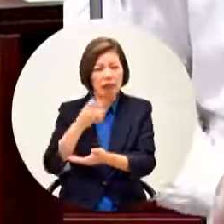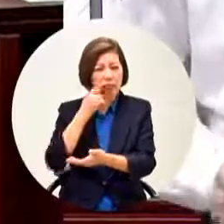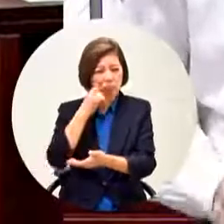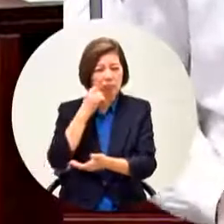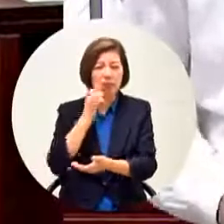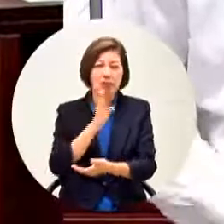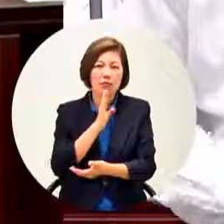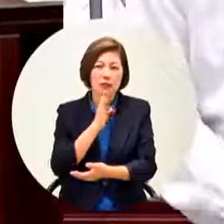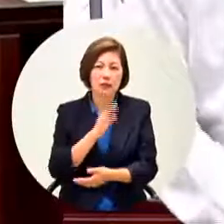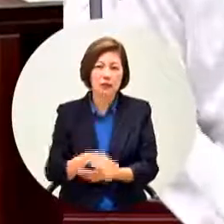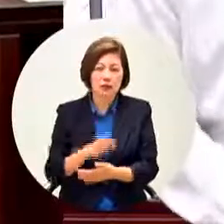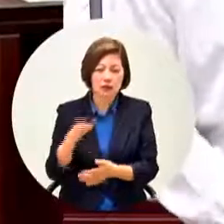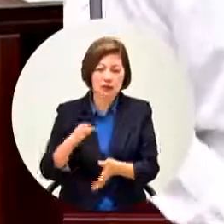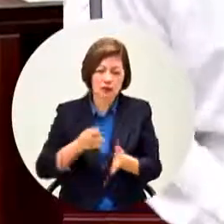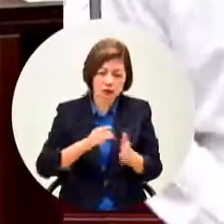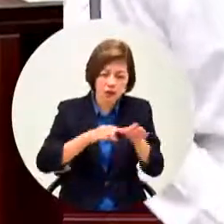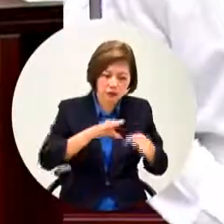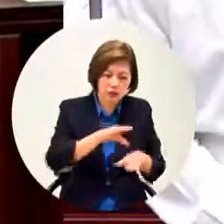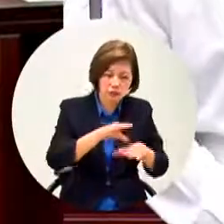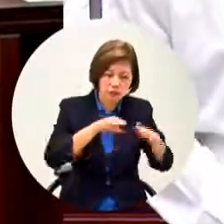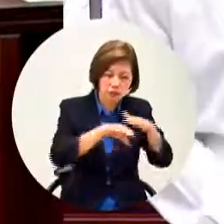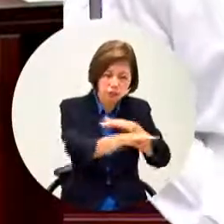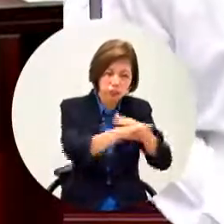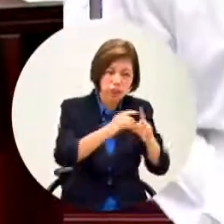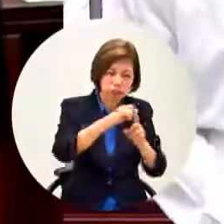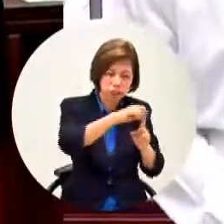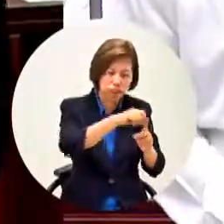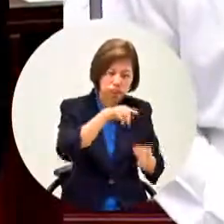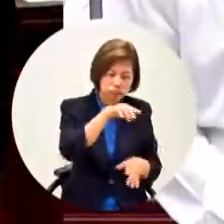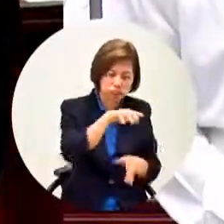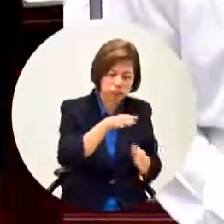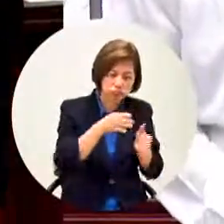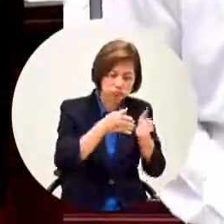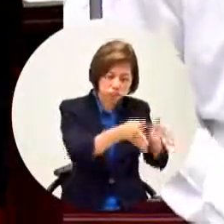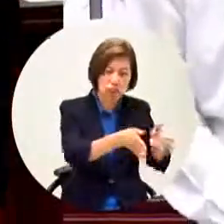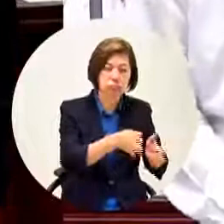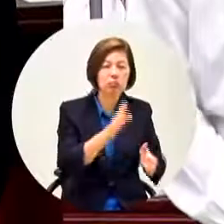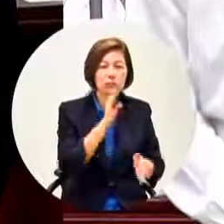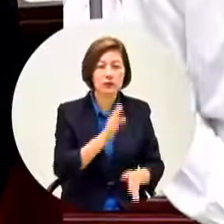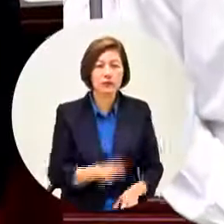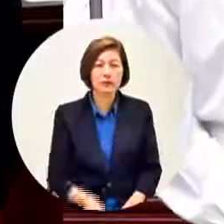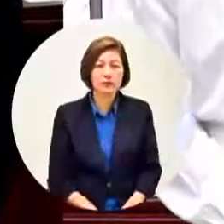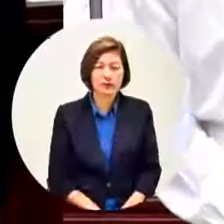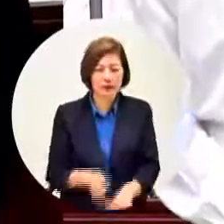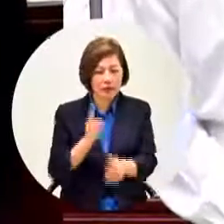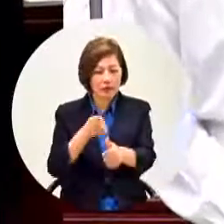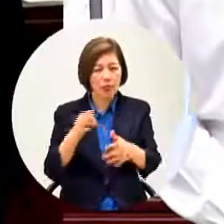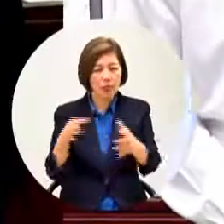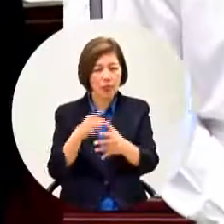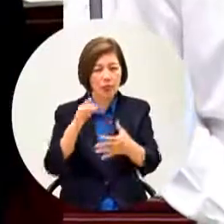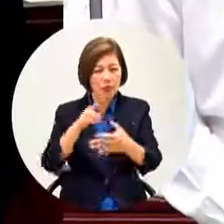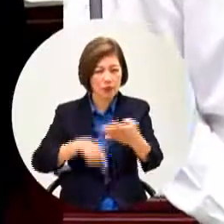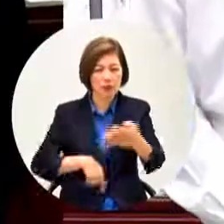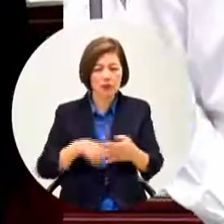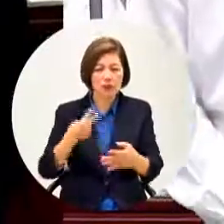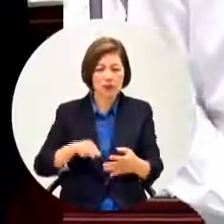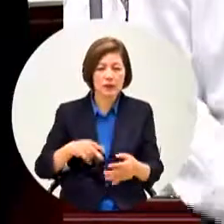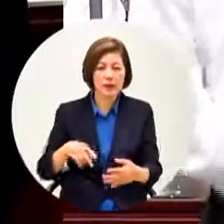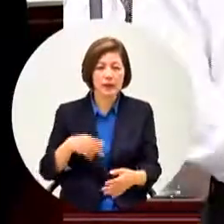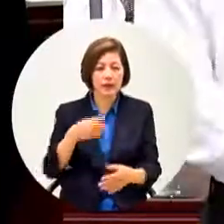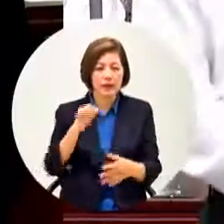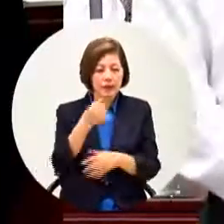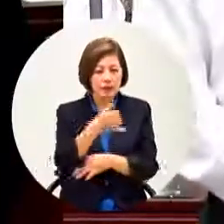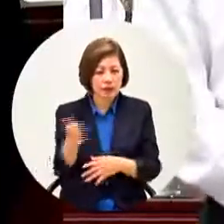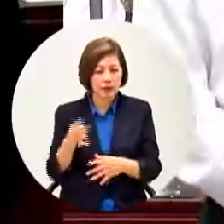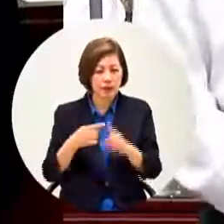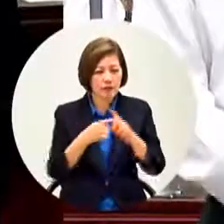单侧的一个布设。那这个部分哈，我看我们会再请我们同仁。然后再看跟议员这个地方，我们再